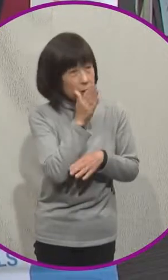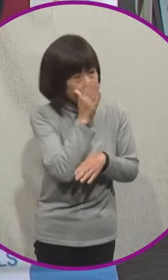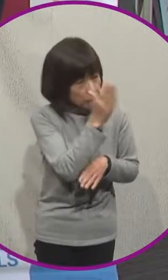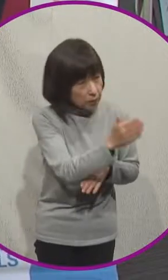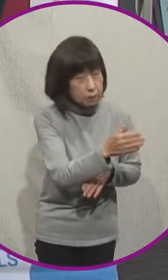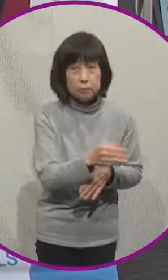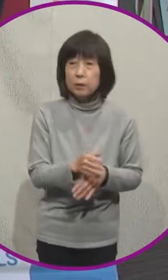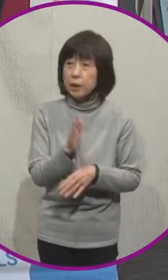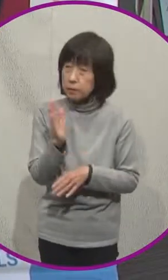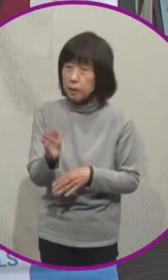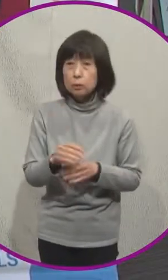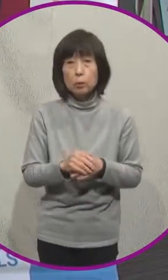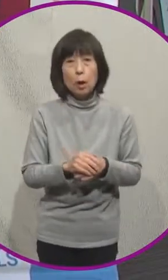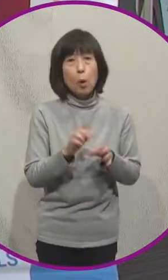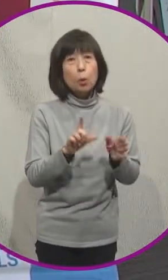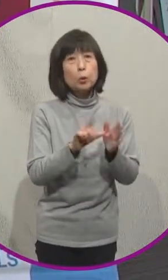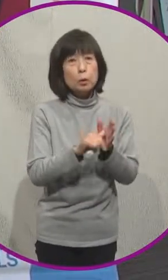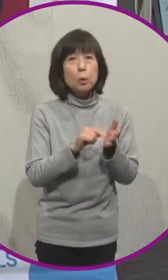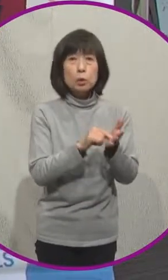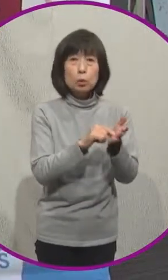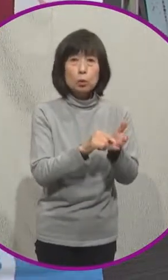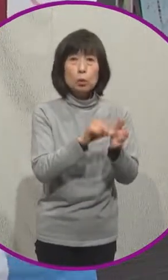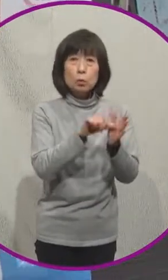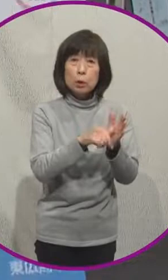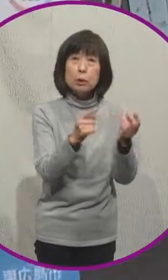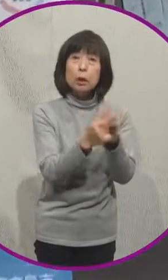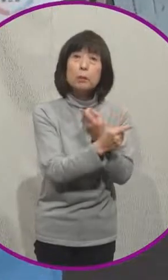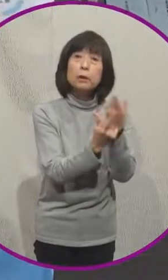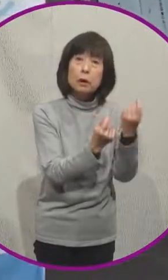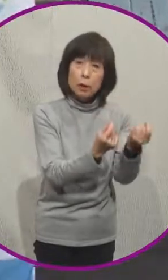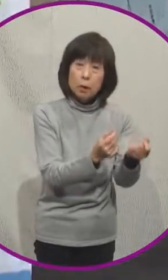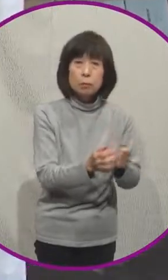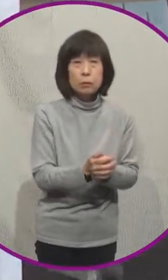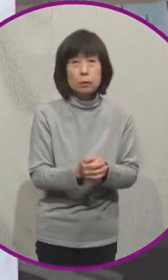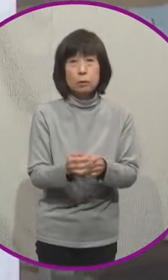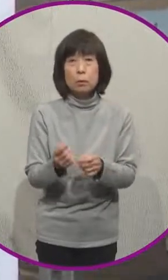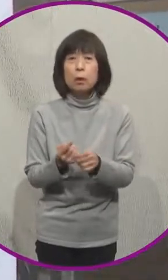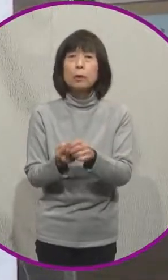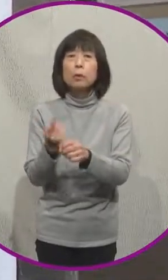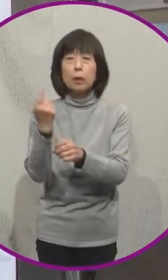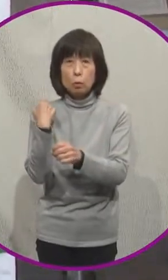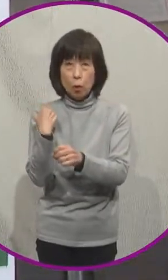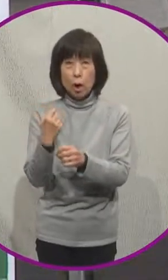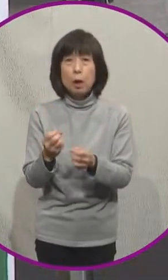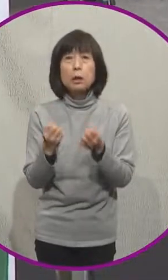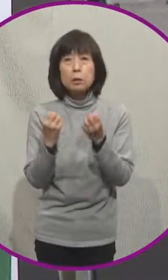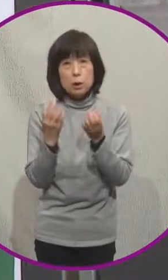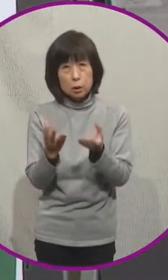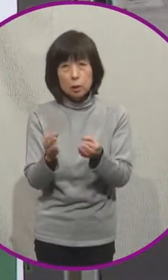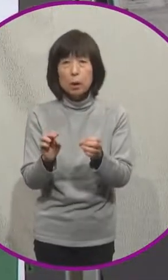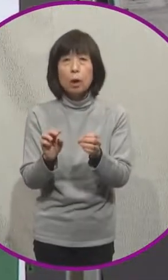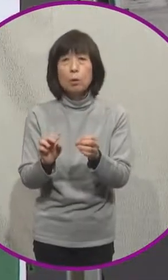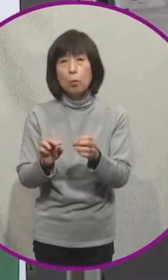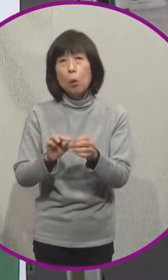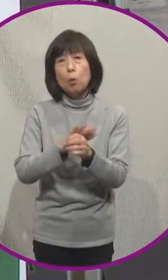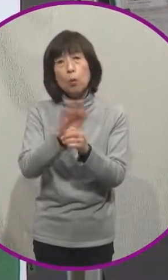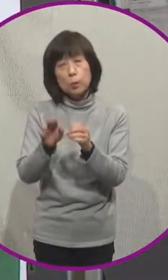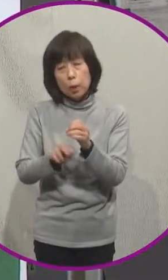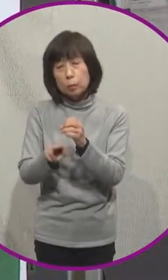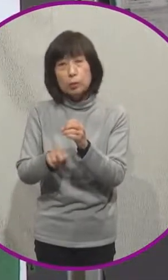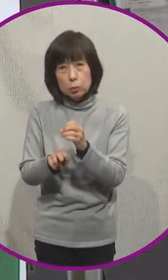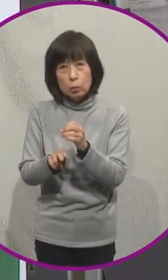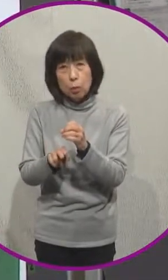の時期になりましたねはい去年は新型コロナウイルスの感染防止対策として